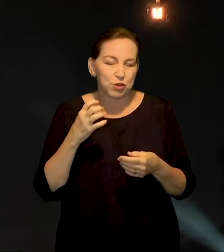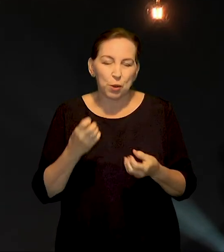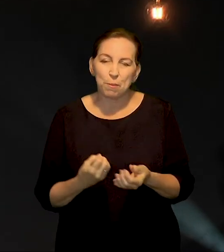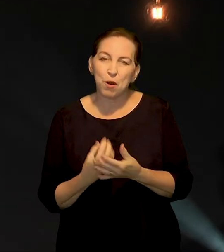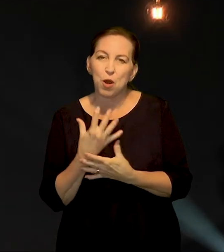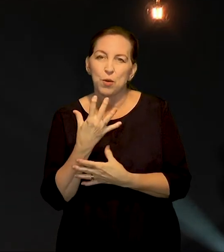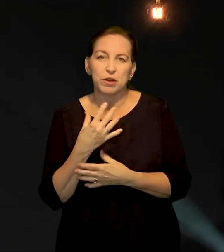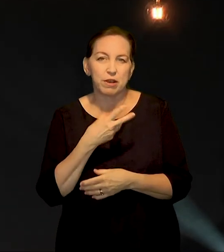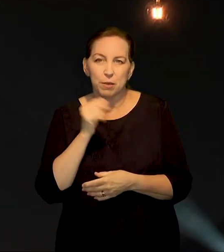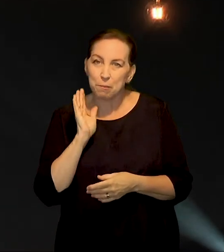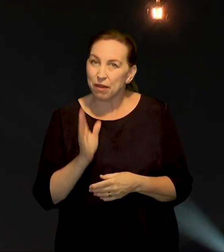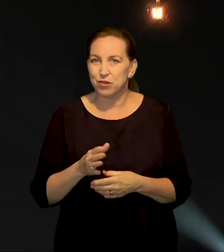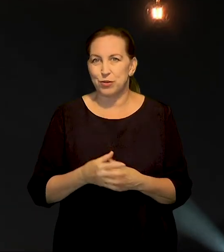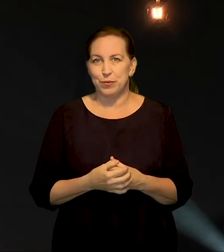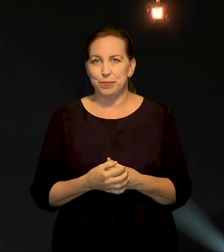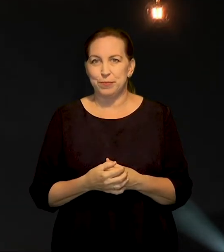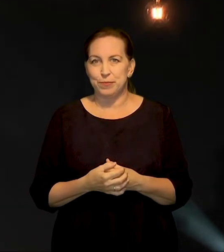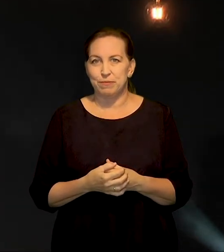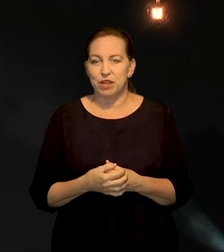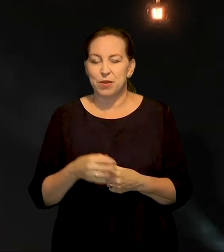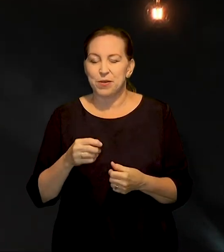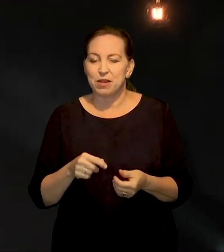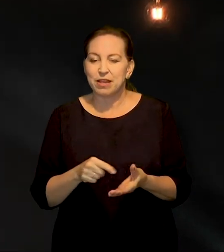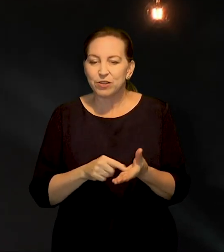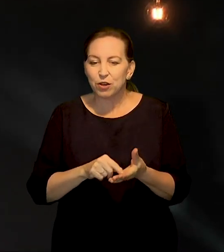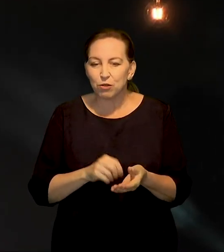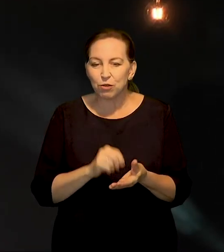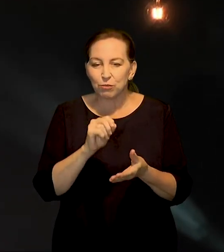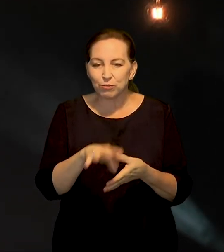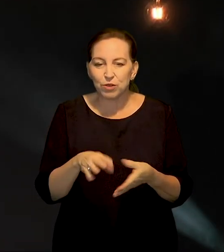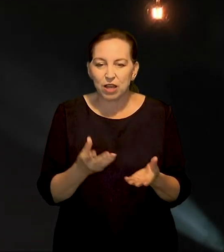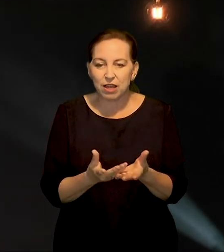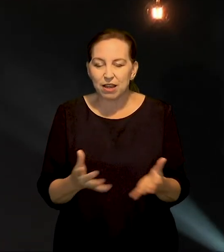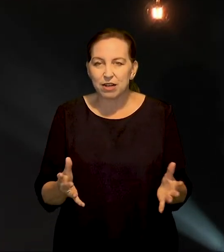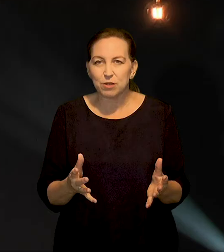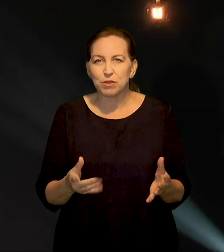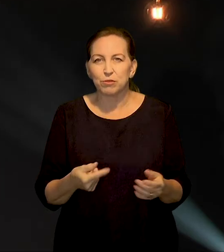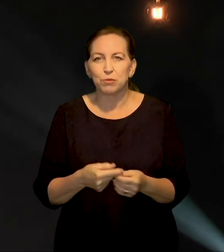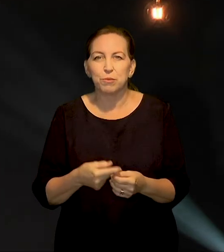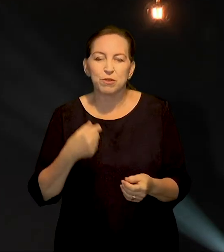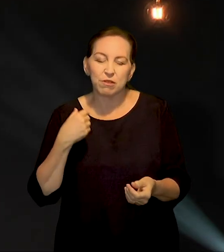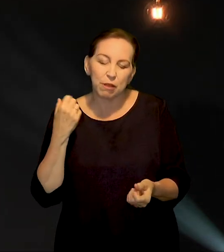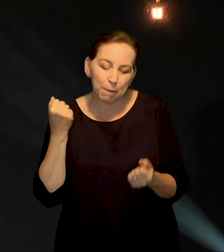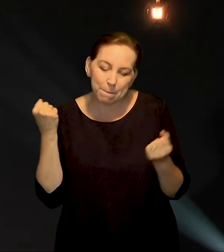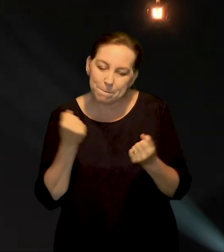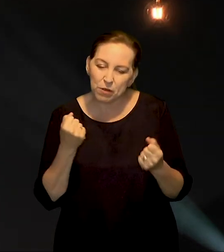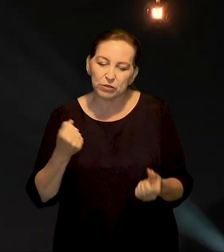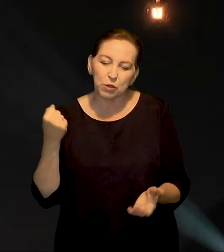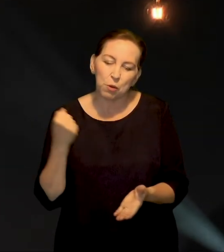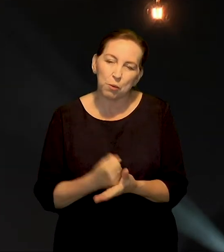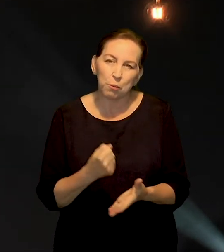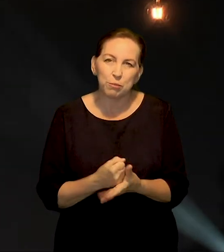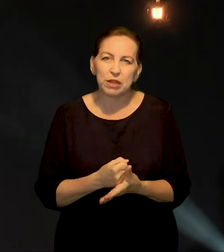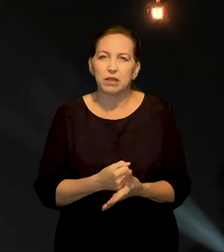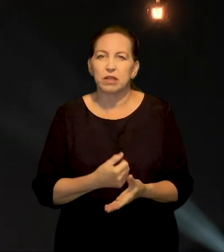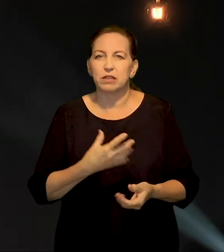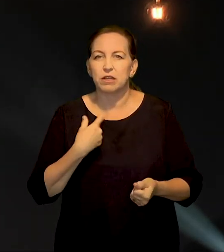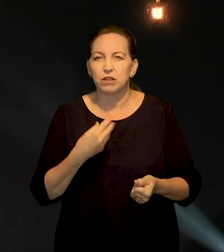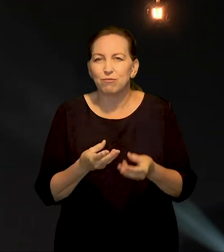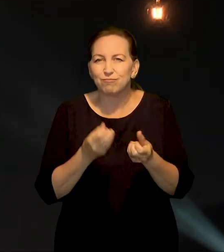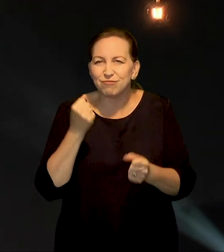będzie reakcja, tu nie chodzi tylko o pastorów, tu nie chodzi tylko o liderów, tu chodzi o każdego, kto ma całą dniówkę.